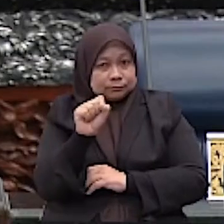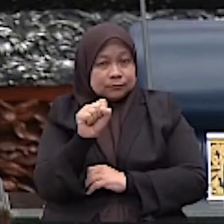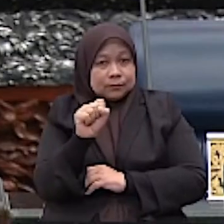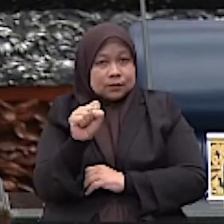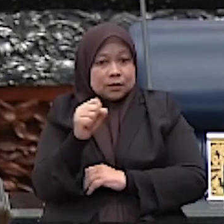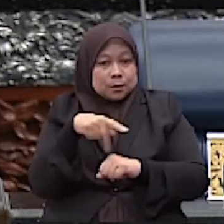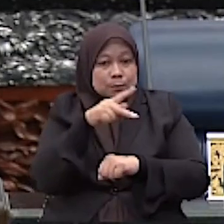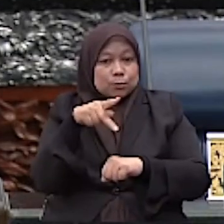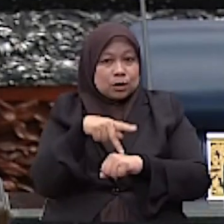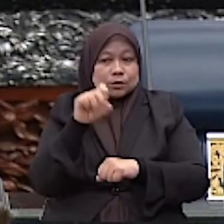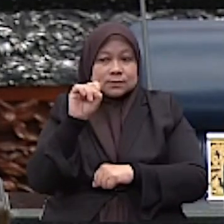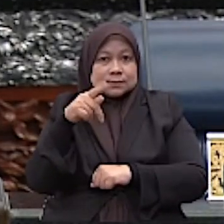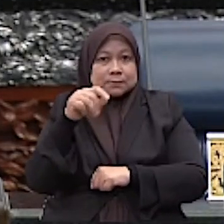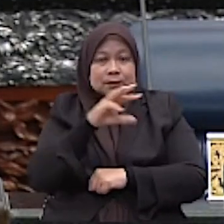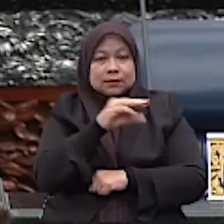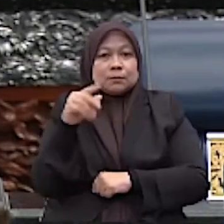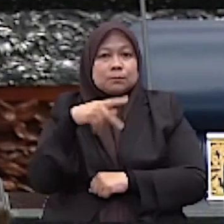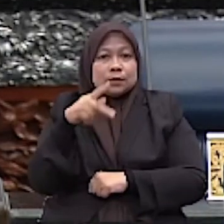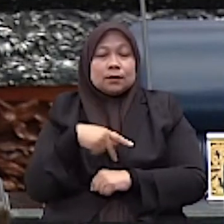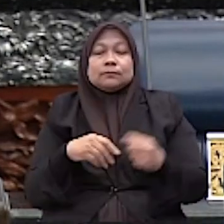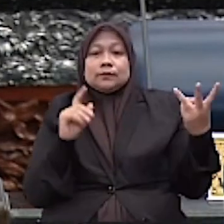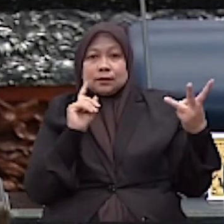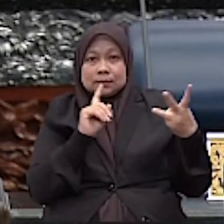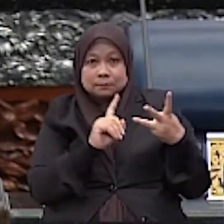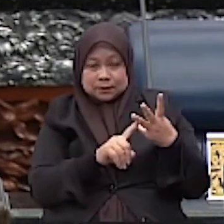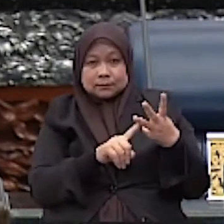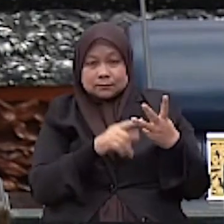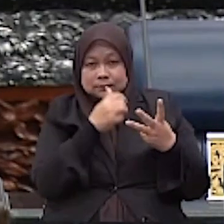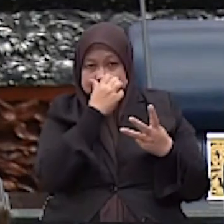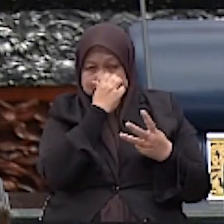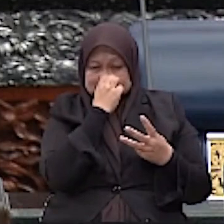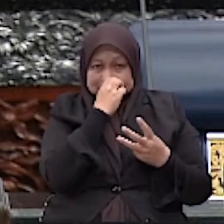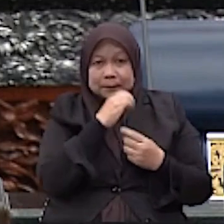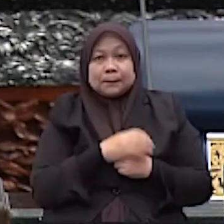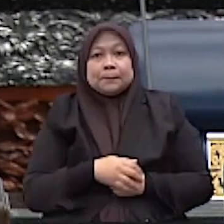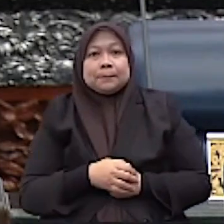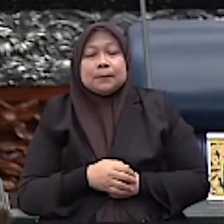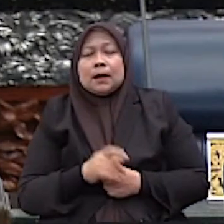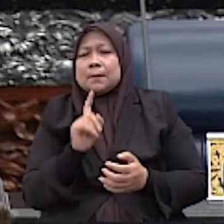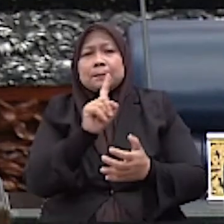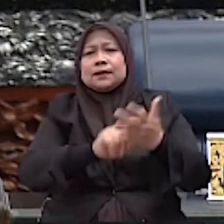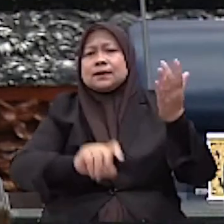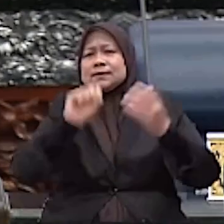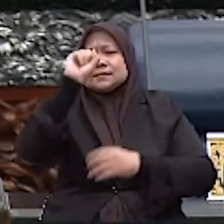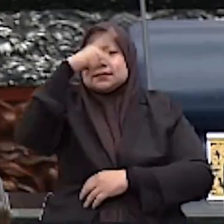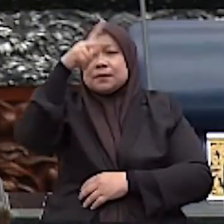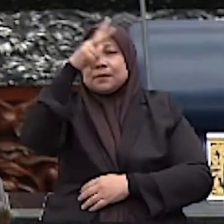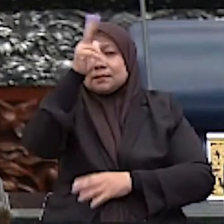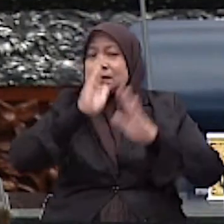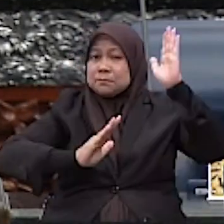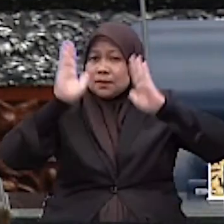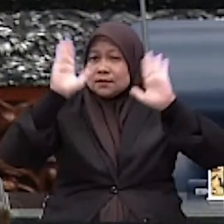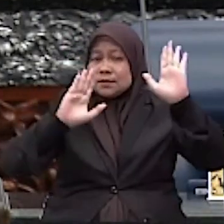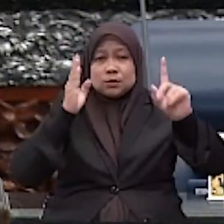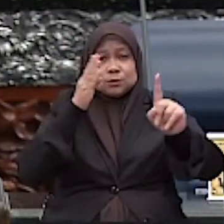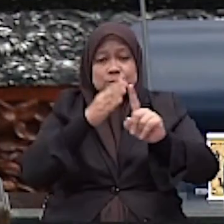Pulau Sipadan dan pulau ligitan dan yang keempat ini juga penting yang apakah sikap Kerajaan Malaysia